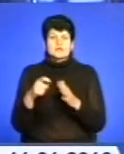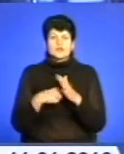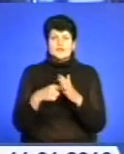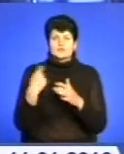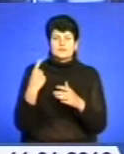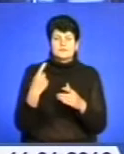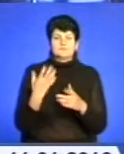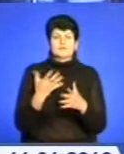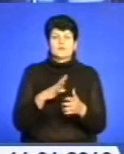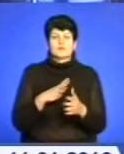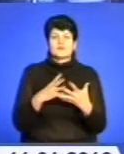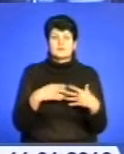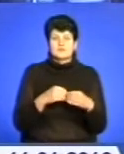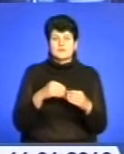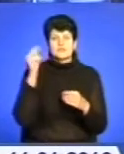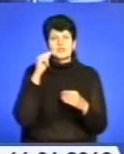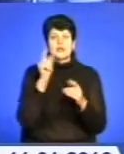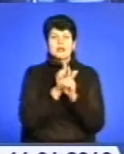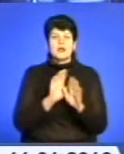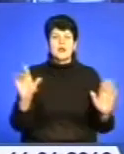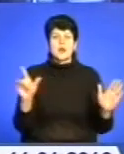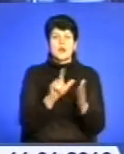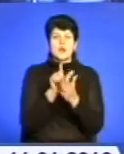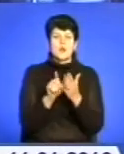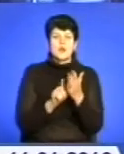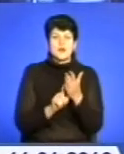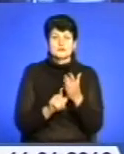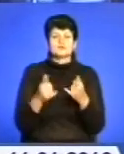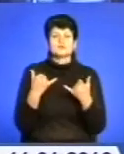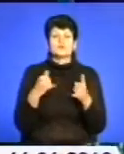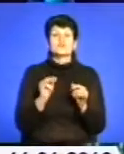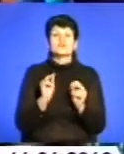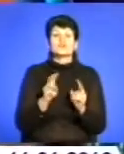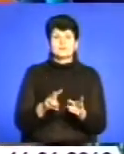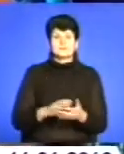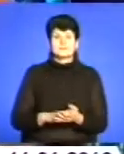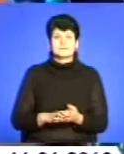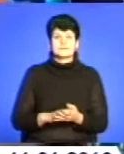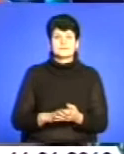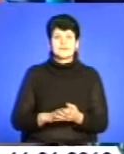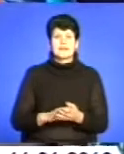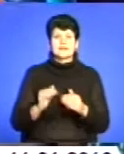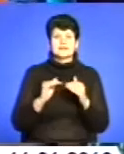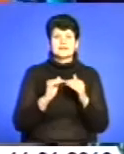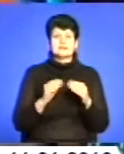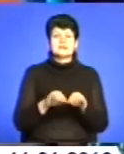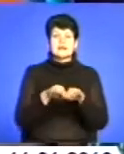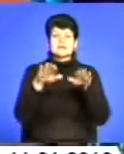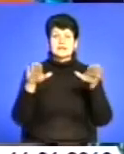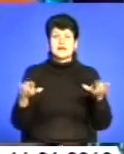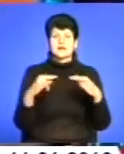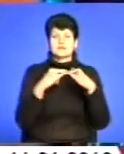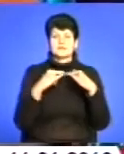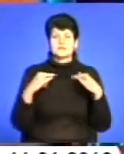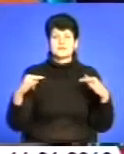сім'ях, пізнавали традиції, вивчали колядки. Чим вразив дітей наш край, про це у сюжеті. Сідайте столи